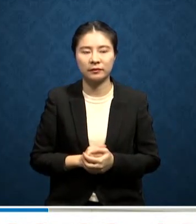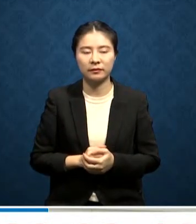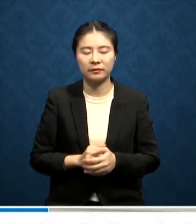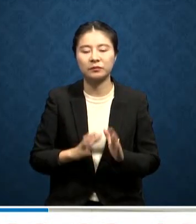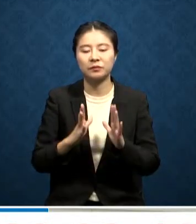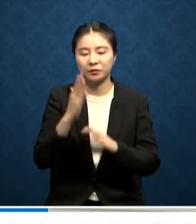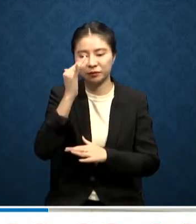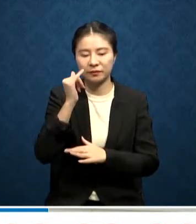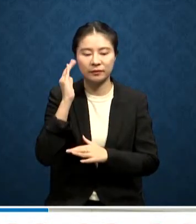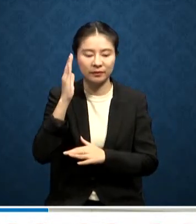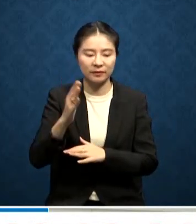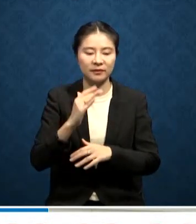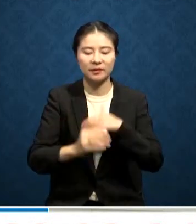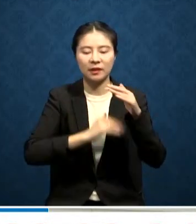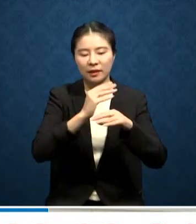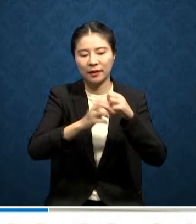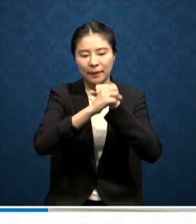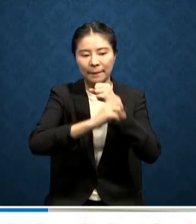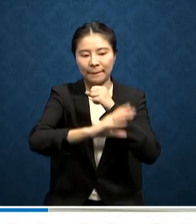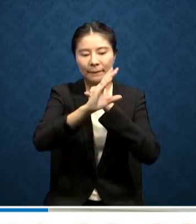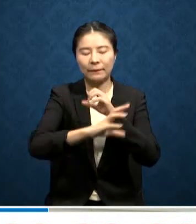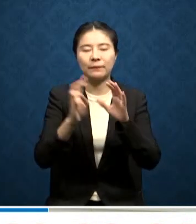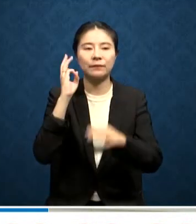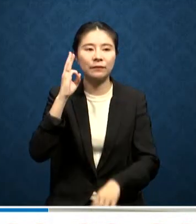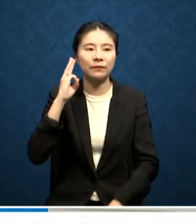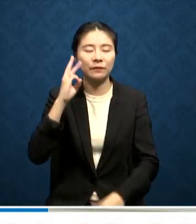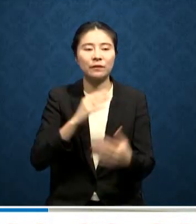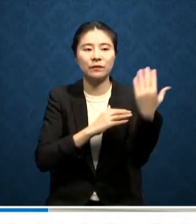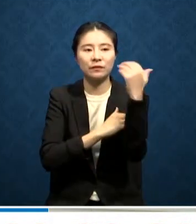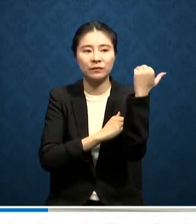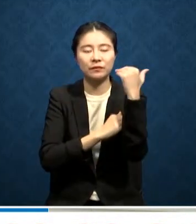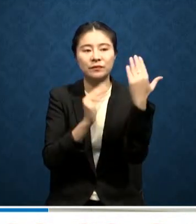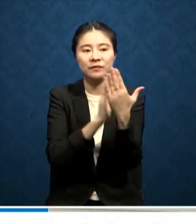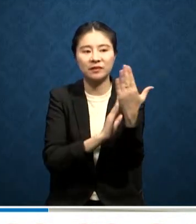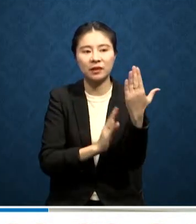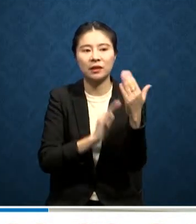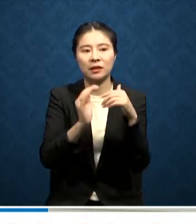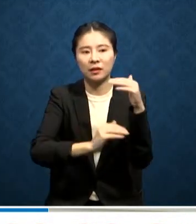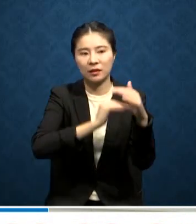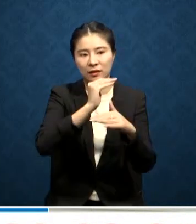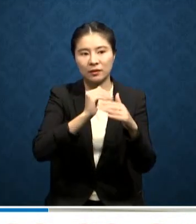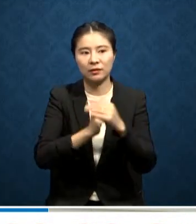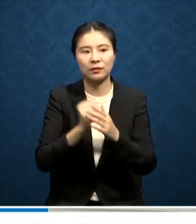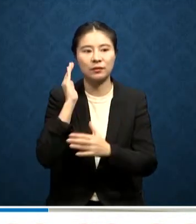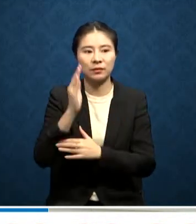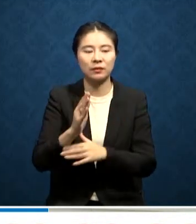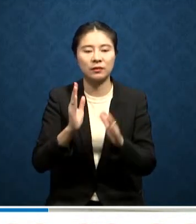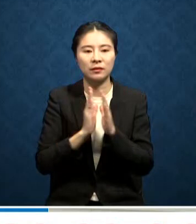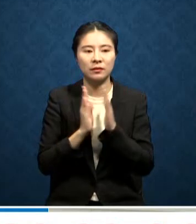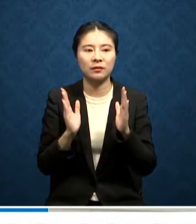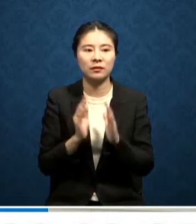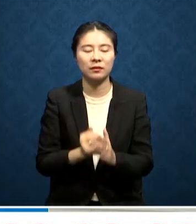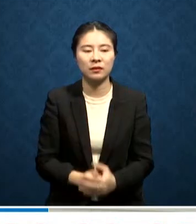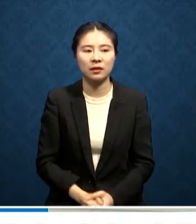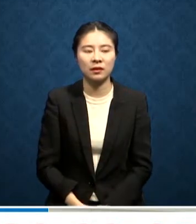ขึ้นเพื่อพัฒนาภาคการกระจายเสียงโทรทัศน์และโทรคมนาคมของประเทศให้ก้าวหน้ายิ่งขึ้นขอบคุณ